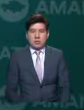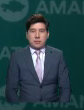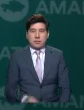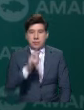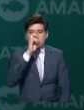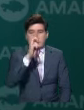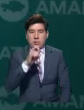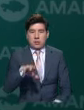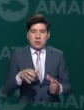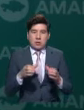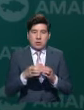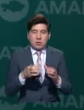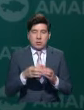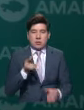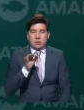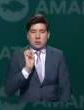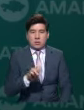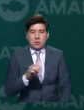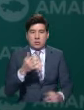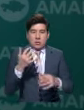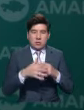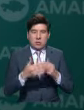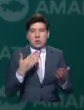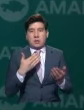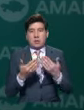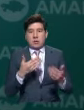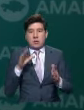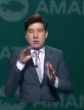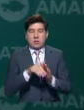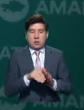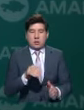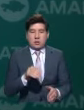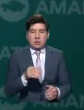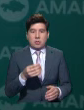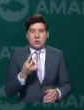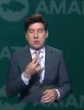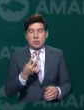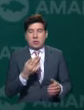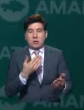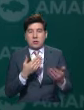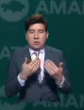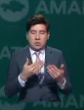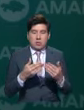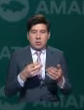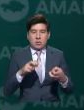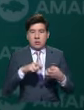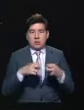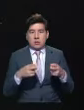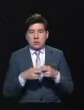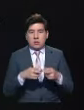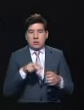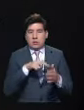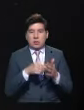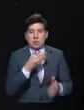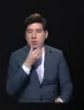мен біздің депутаттардың арасындағы қарым-қатынас, бұл екі жақты қарым-қатынас болса, шешілмейтін сұрақтар